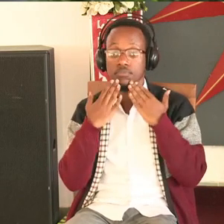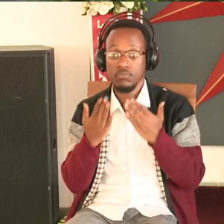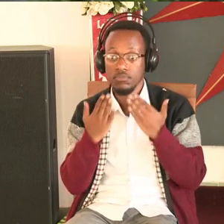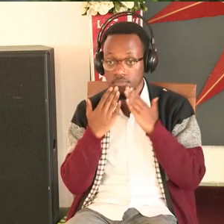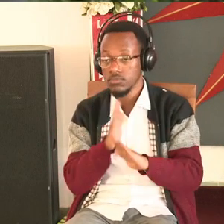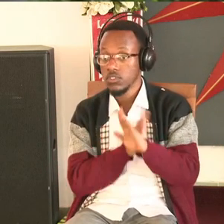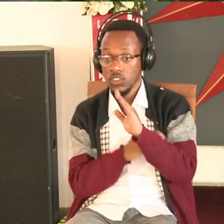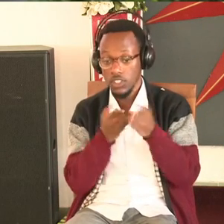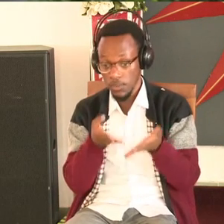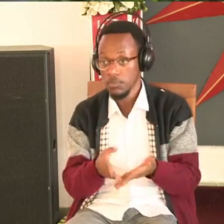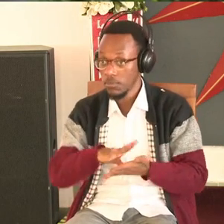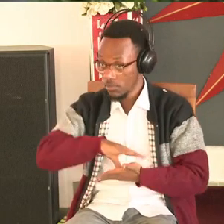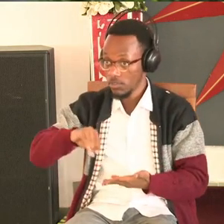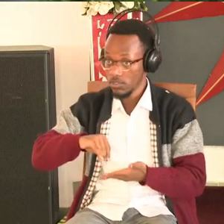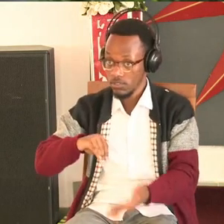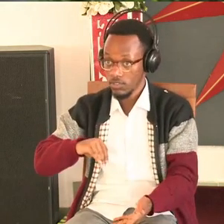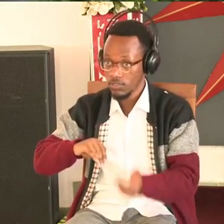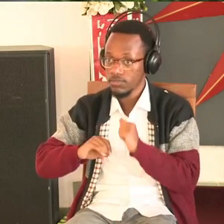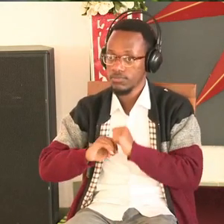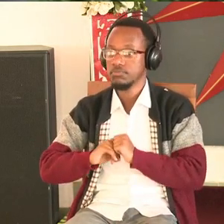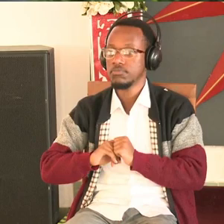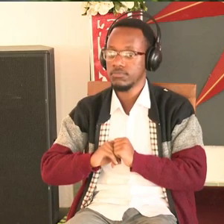umwami hano izurike